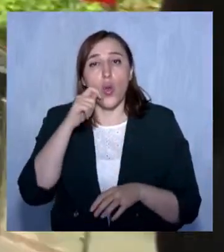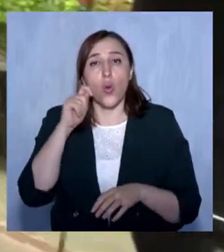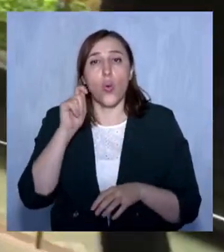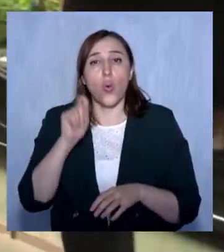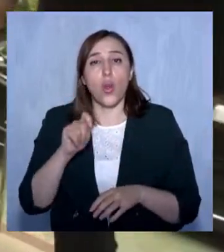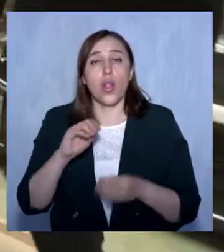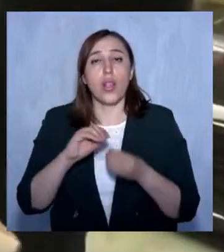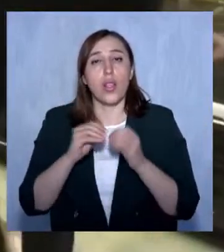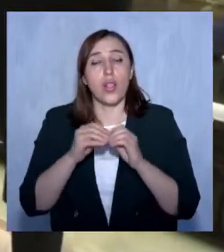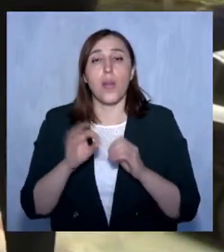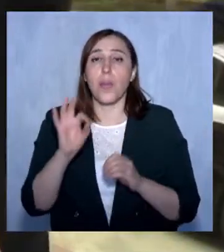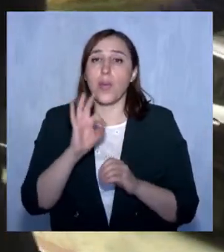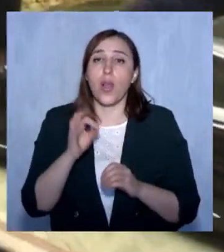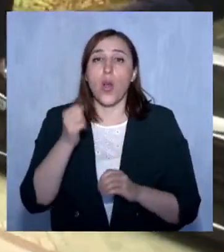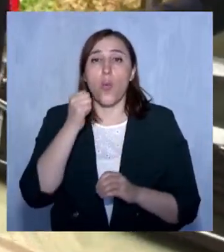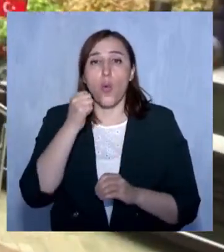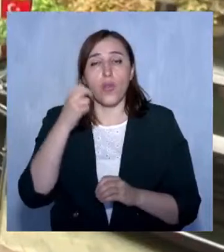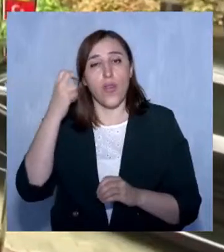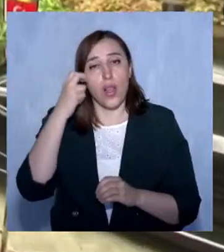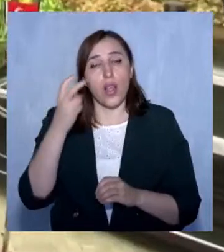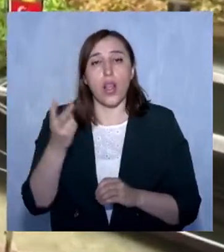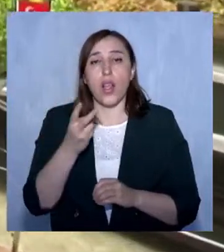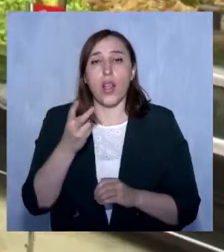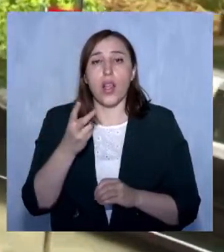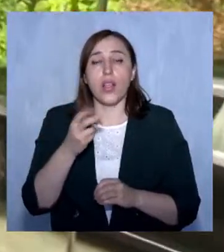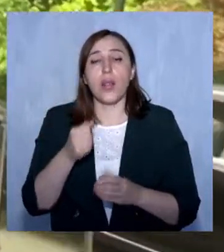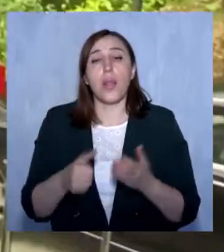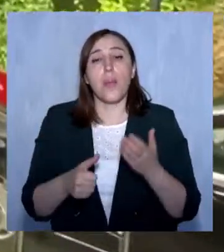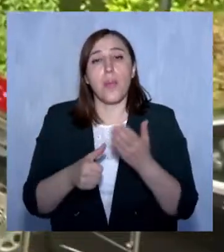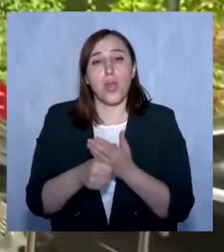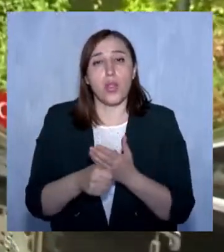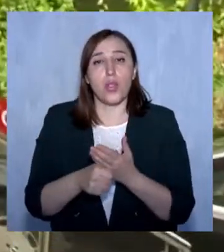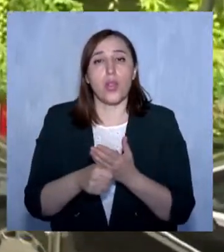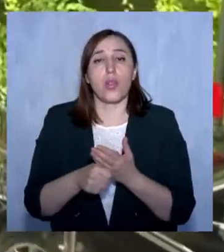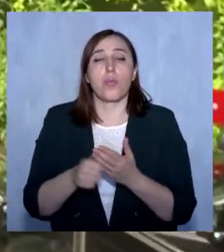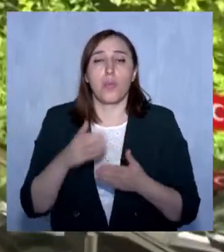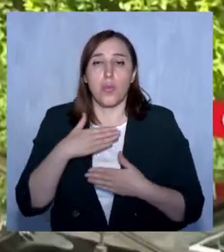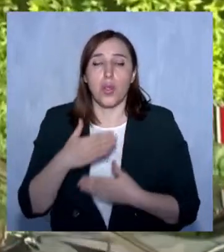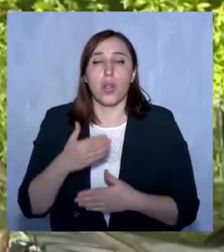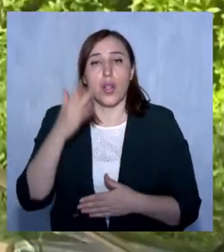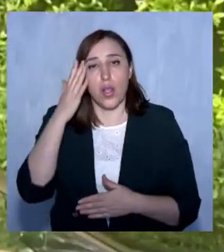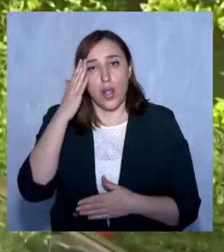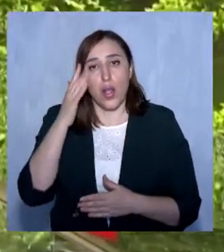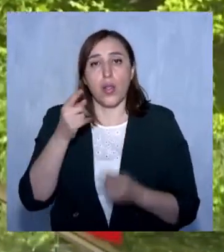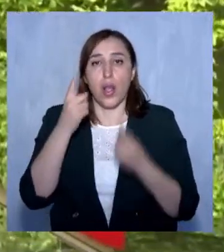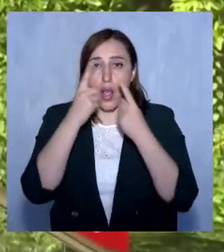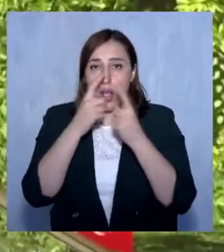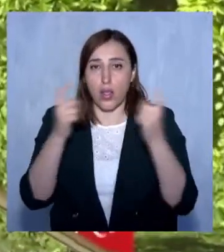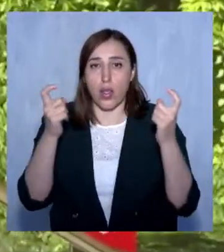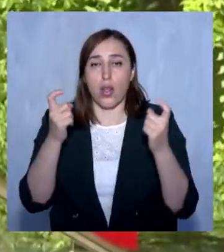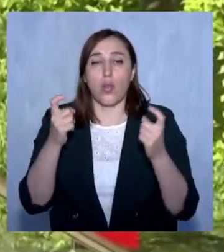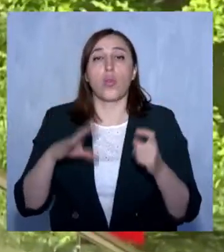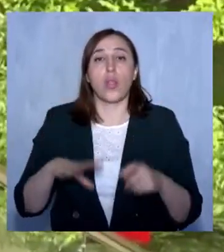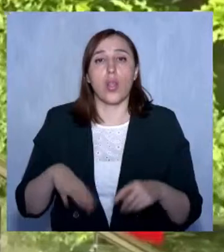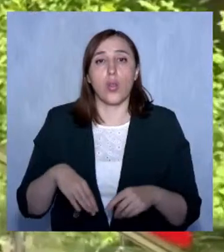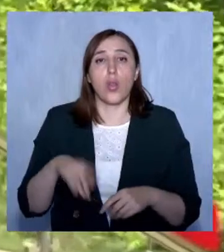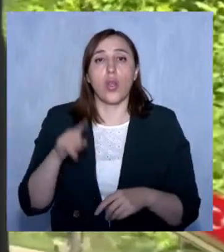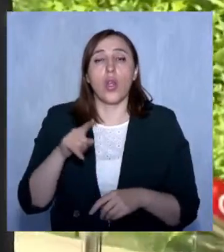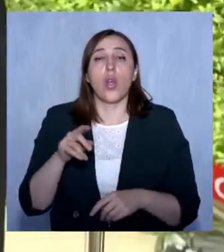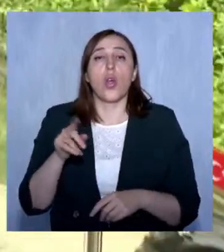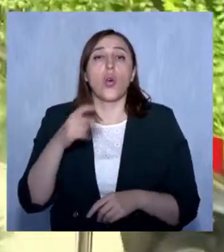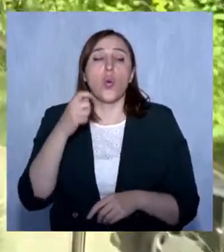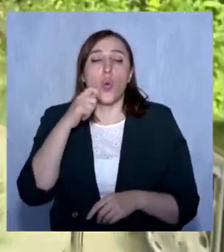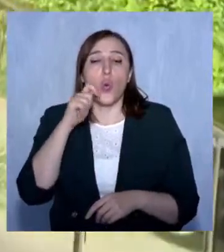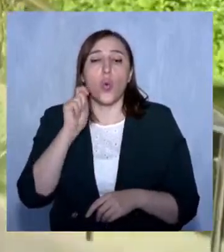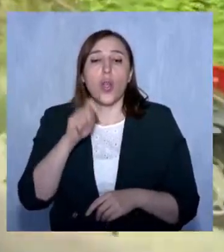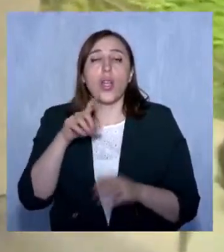հակամարդության հարցում Մոսկվայի և կիևի միջև իչնորդի դերստան զնելու պատրաստակամությամասին հայտարությունից հետո։ Ներ ուգրայինական